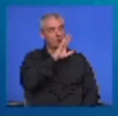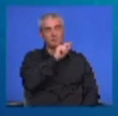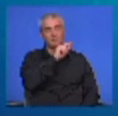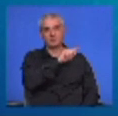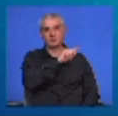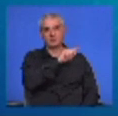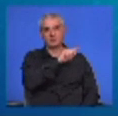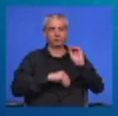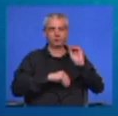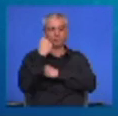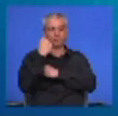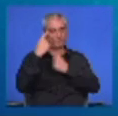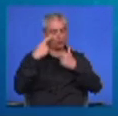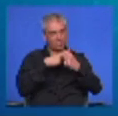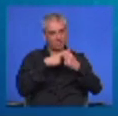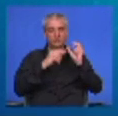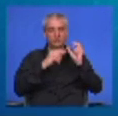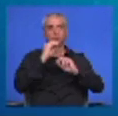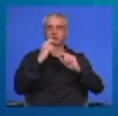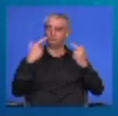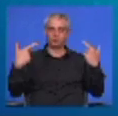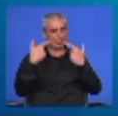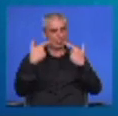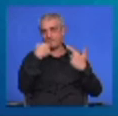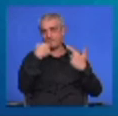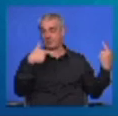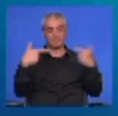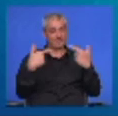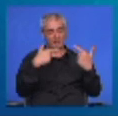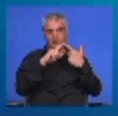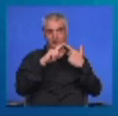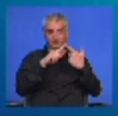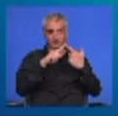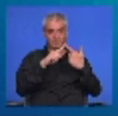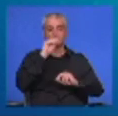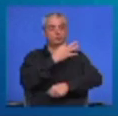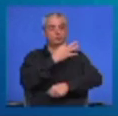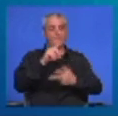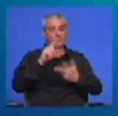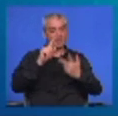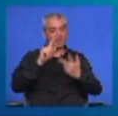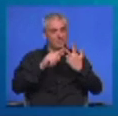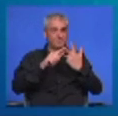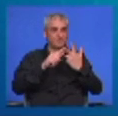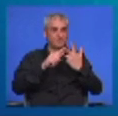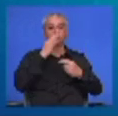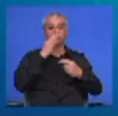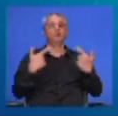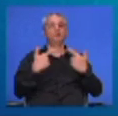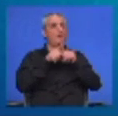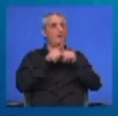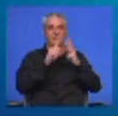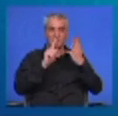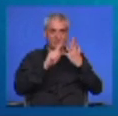שימוש בכוח, על שימוש בקרב פנים מול פנים, רגע, על שימוש בדם, על שימוש במלחמת אחים, על הימים